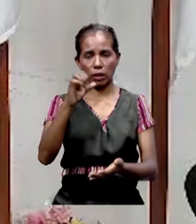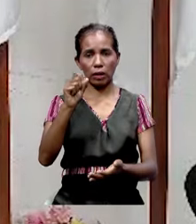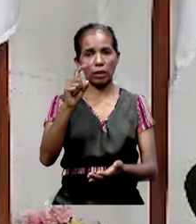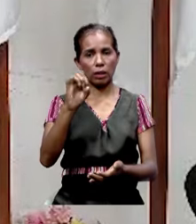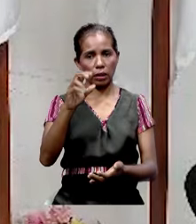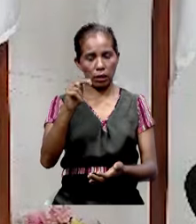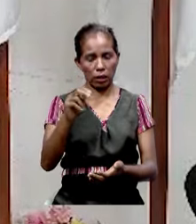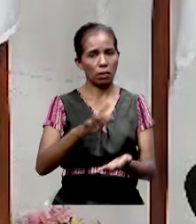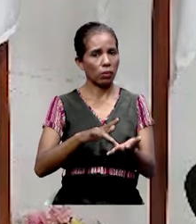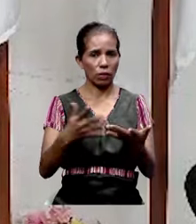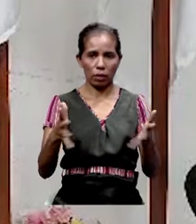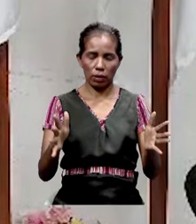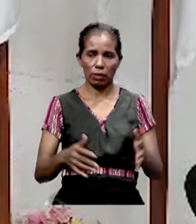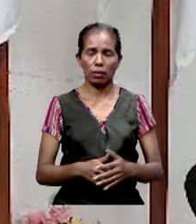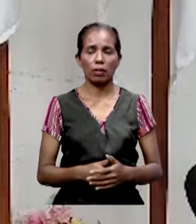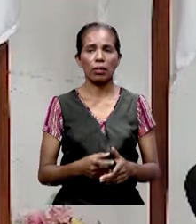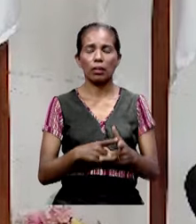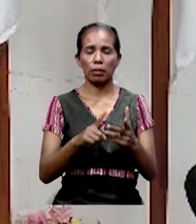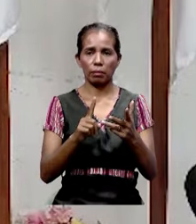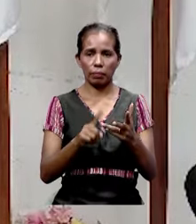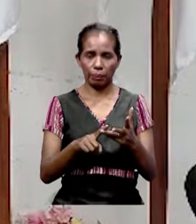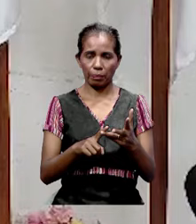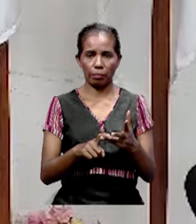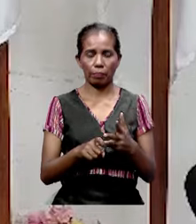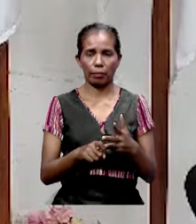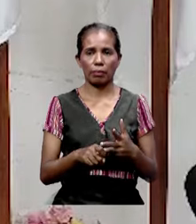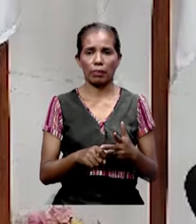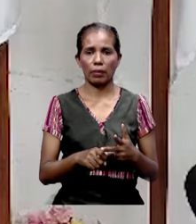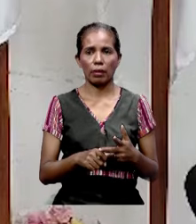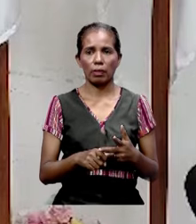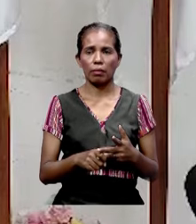out terus ya tambe